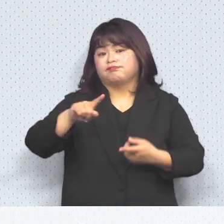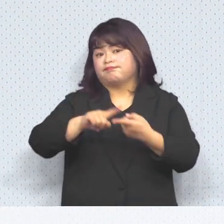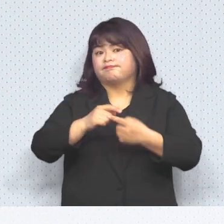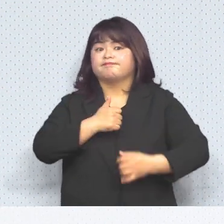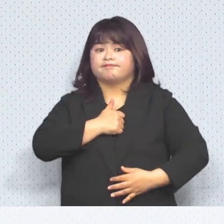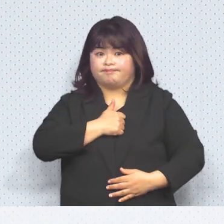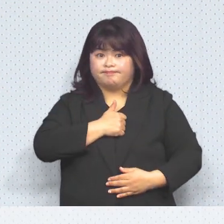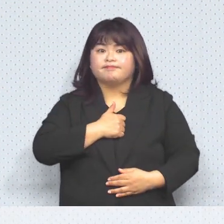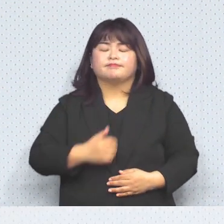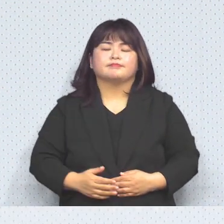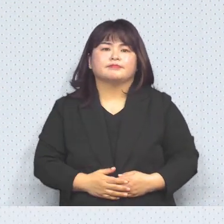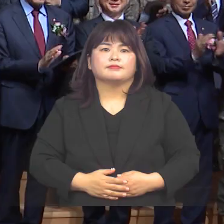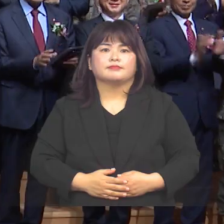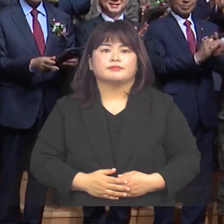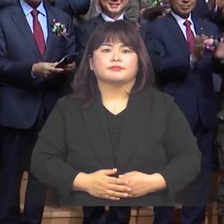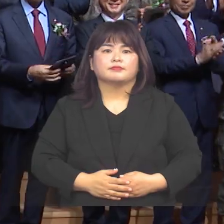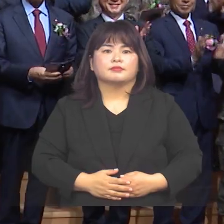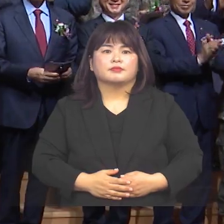다해왔다고 자부하고 있습니다.